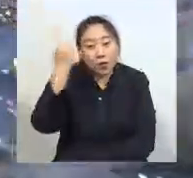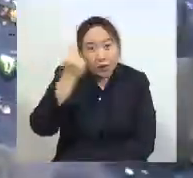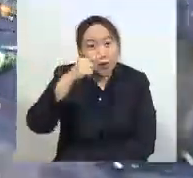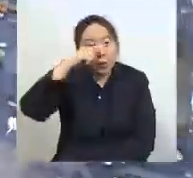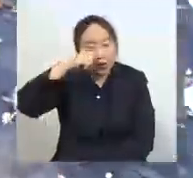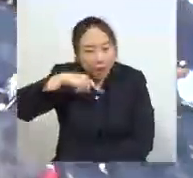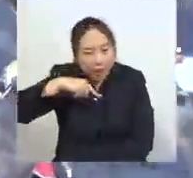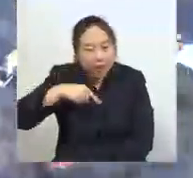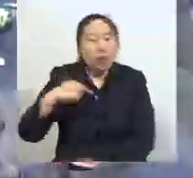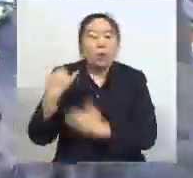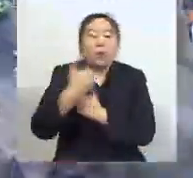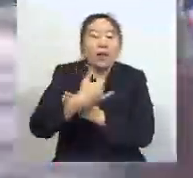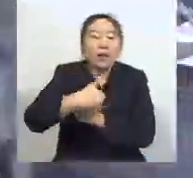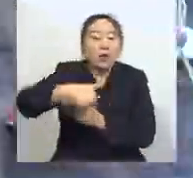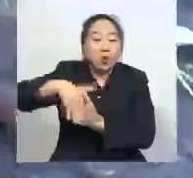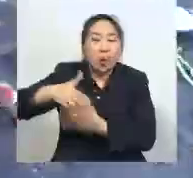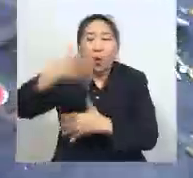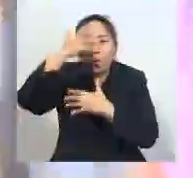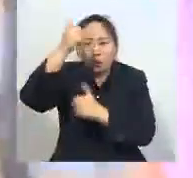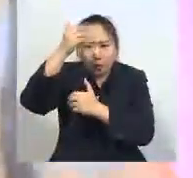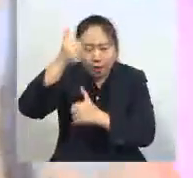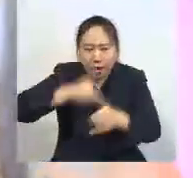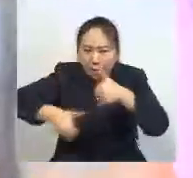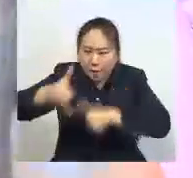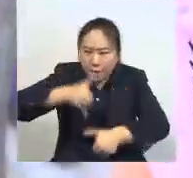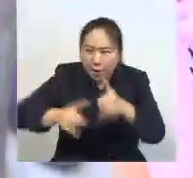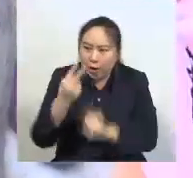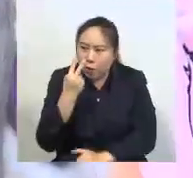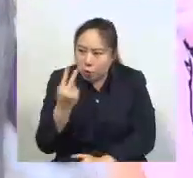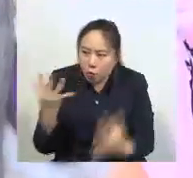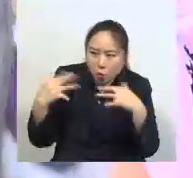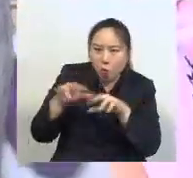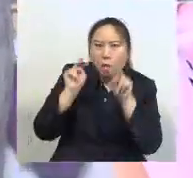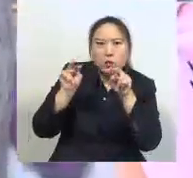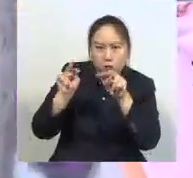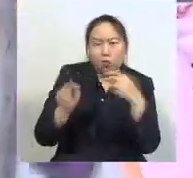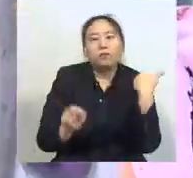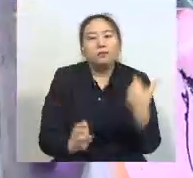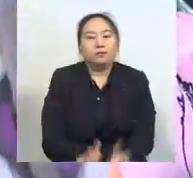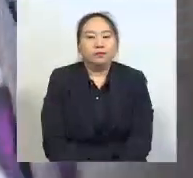ไทยและชาวต่างประเทศเข้าร่วมชมงานจำนวนมากค่ะ